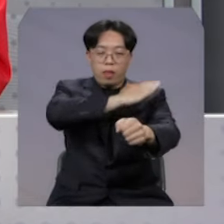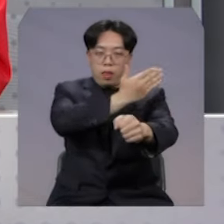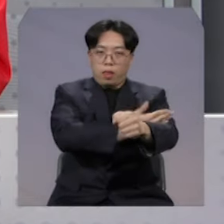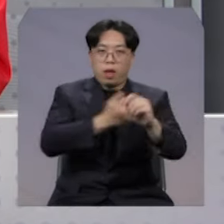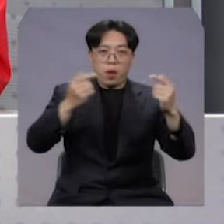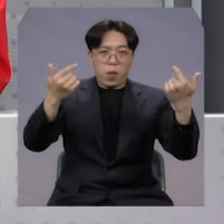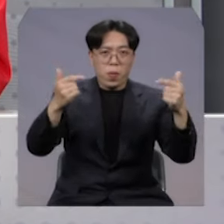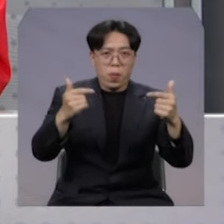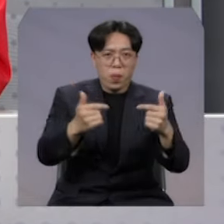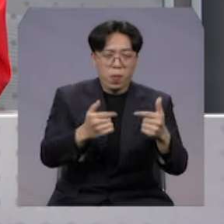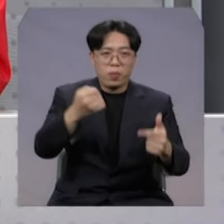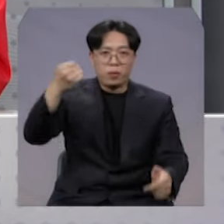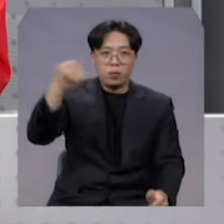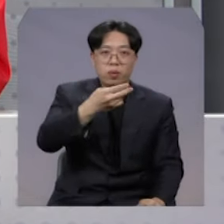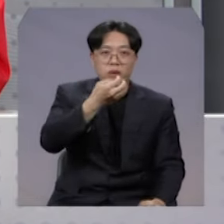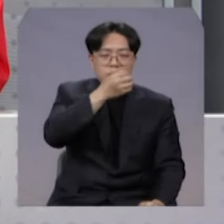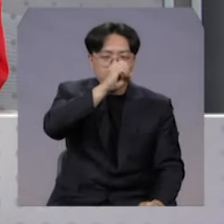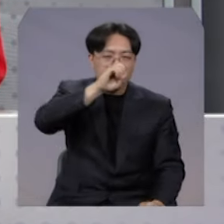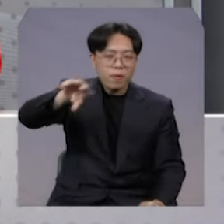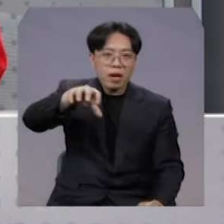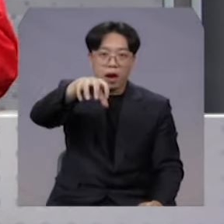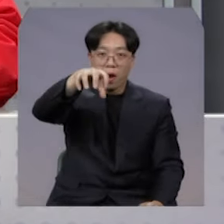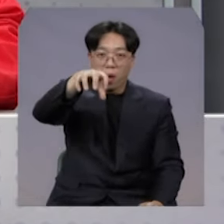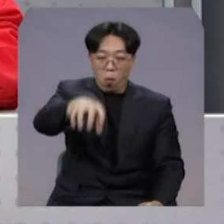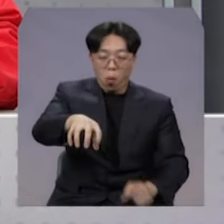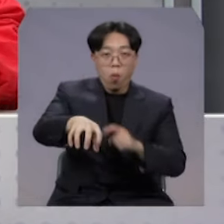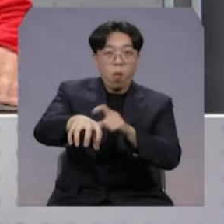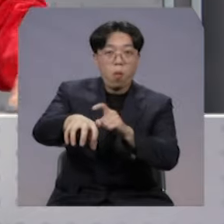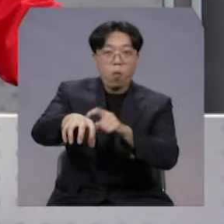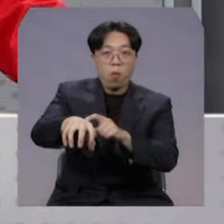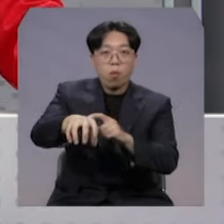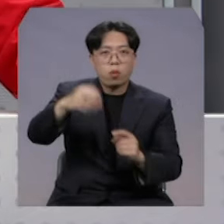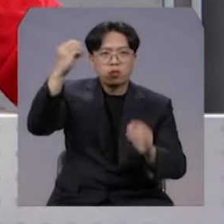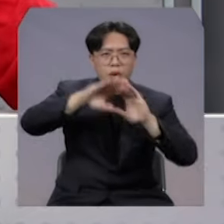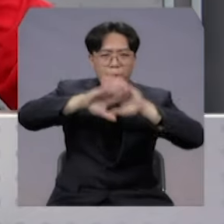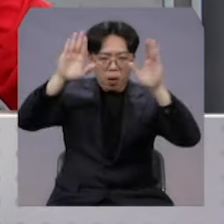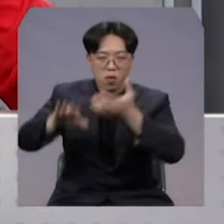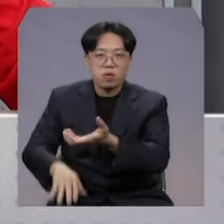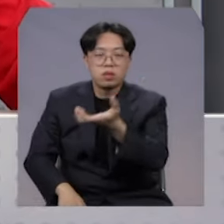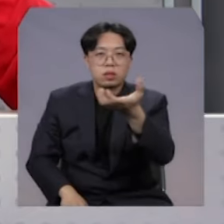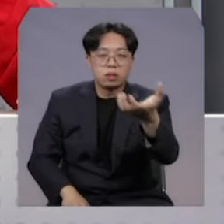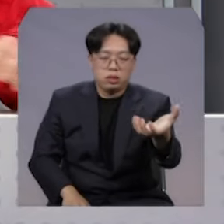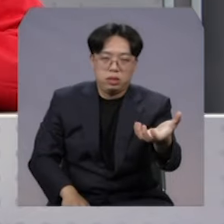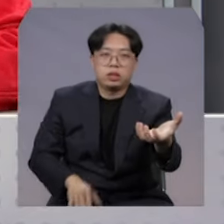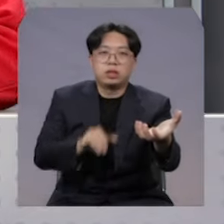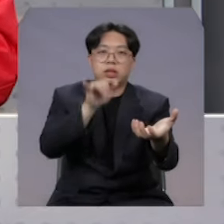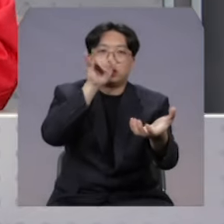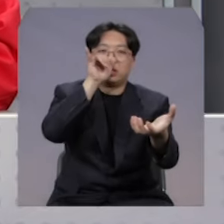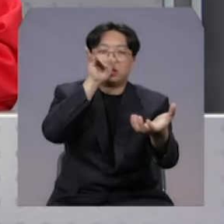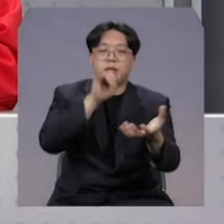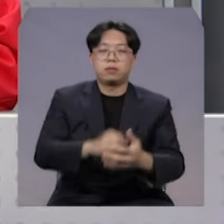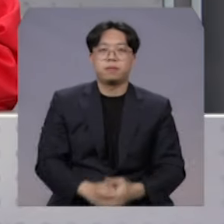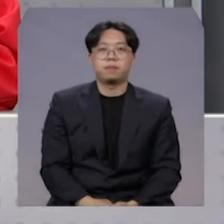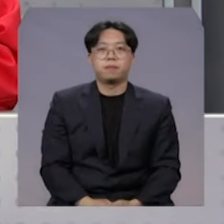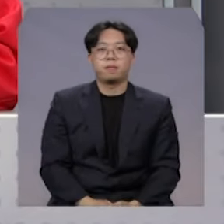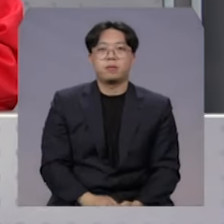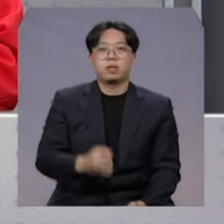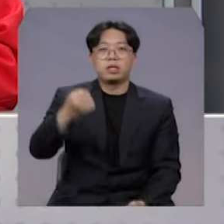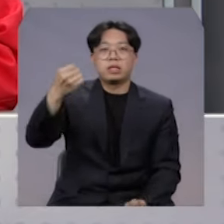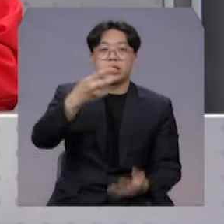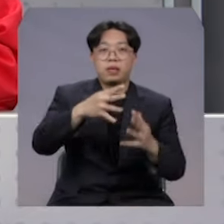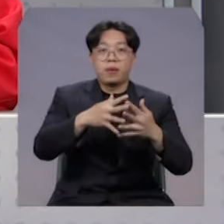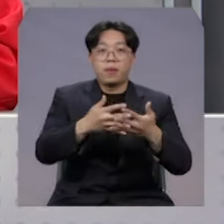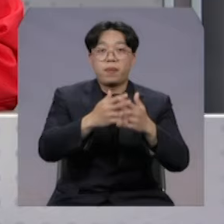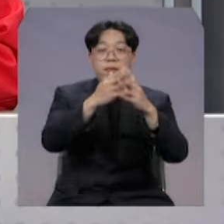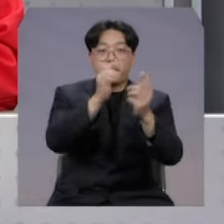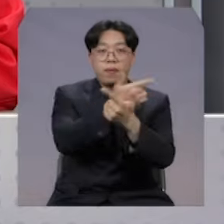같은 혐오시설이 광명으로 오게 될 가능성이 더 높아집니다. 그 철도 개발이나 재건축 추진과 같이 광명의